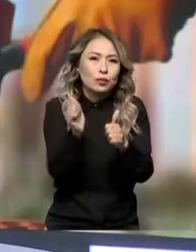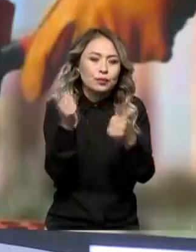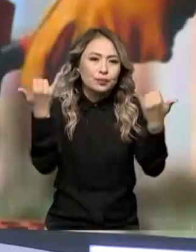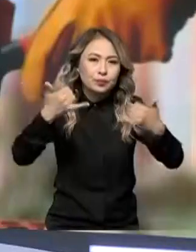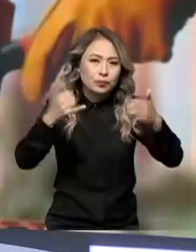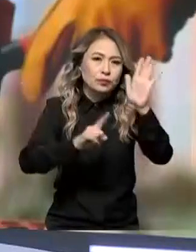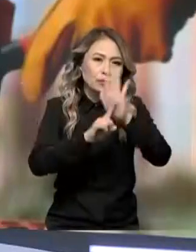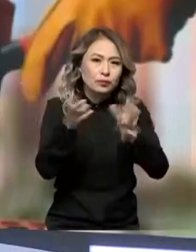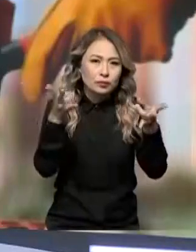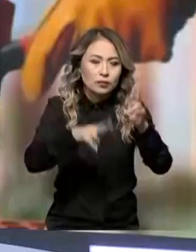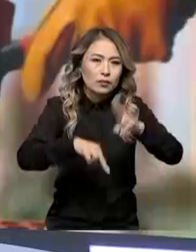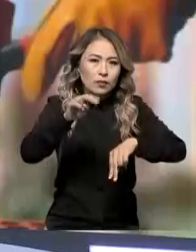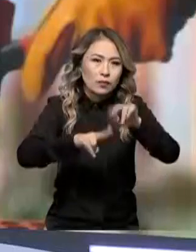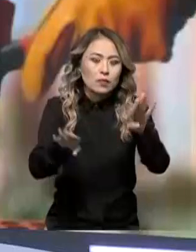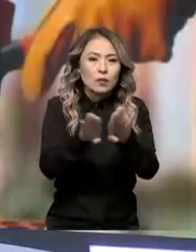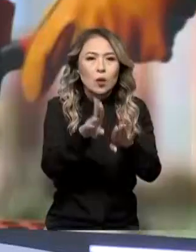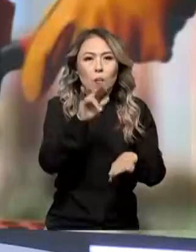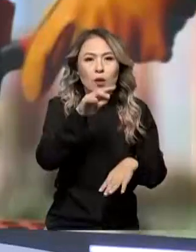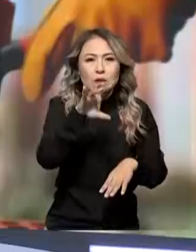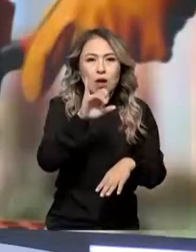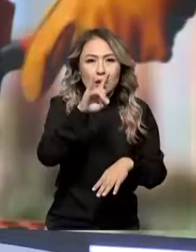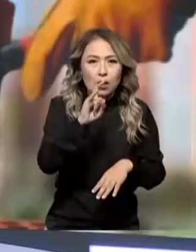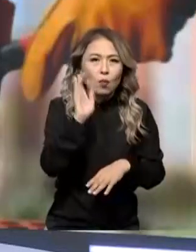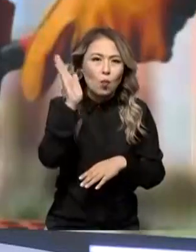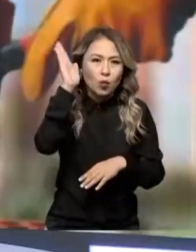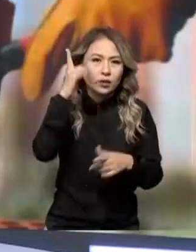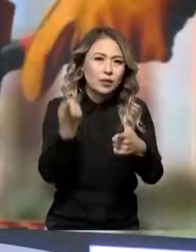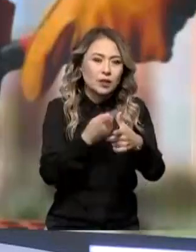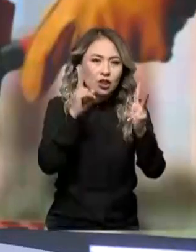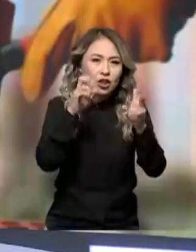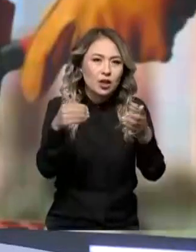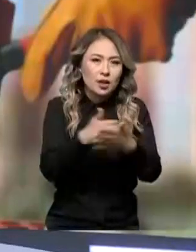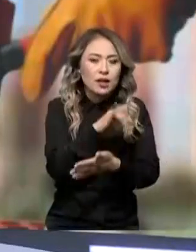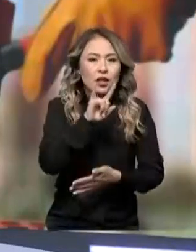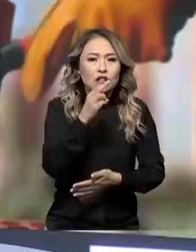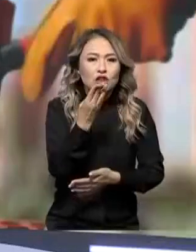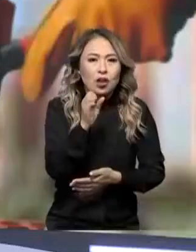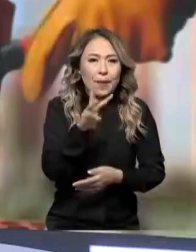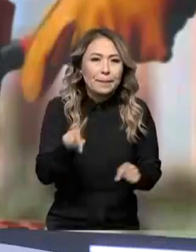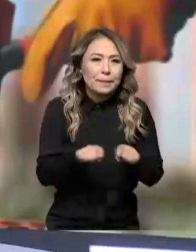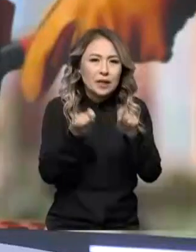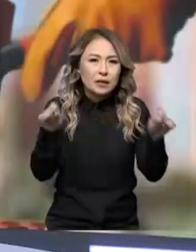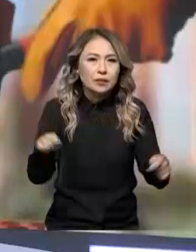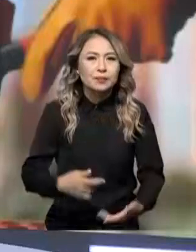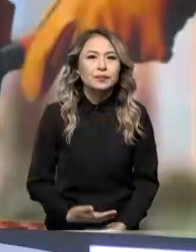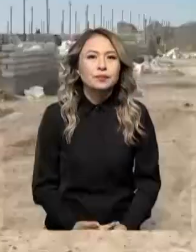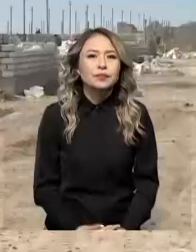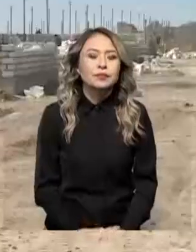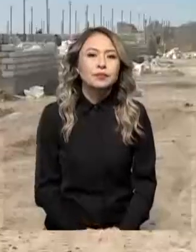құйылып, қабырғалары қалана бастады. Осылайша Құлсарыда болашақ деп аталатын жаңа ықшам аудан пайда болмақ.